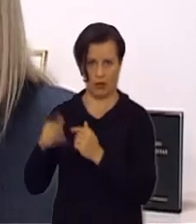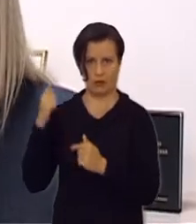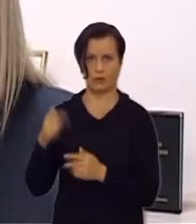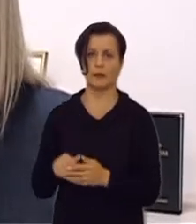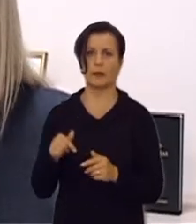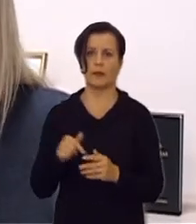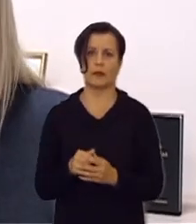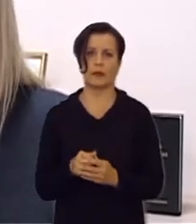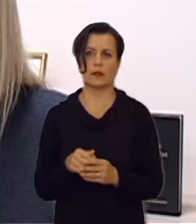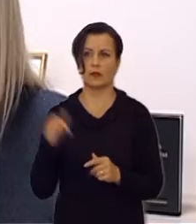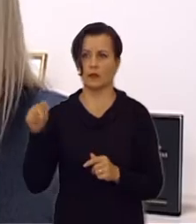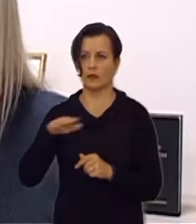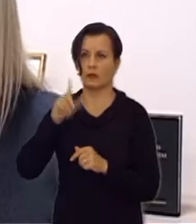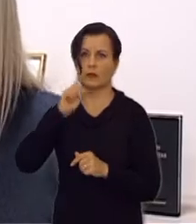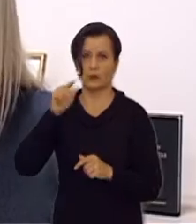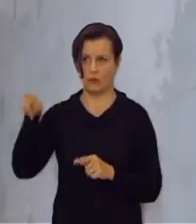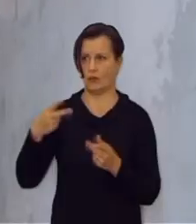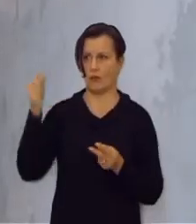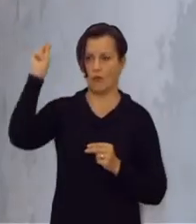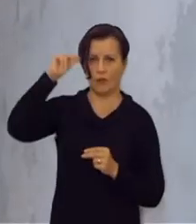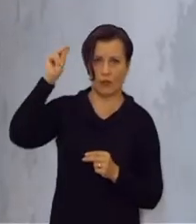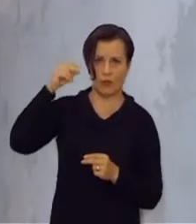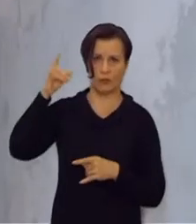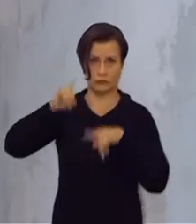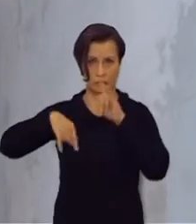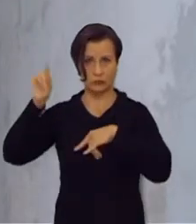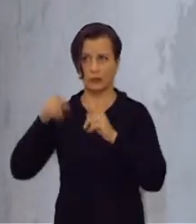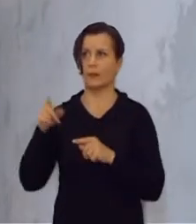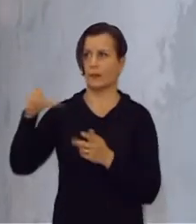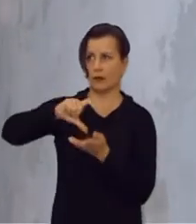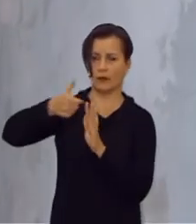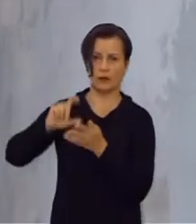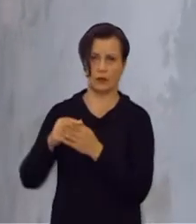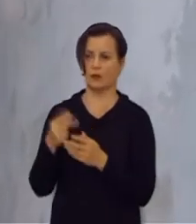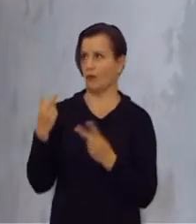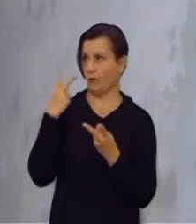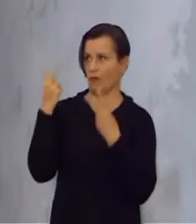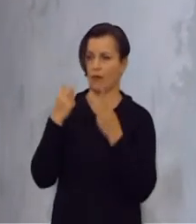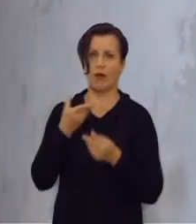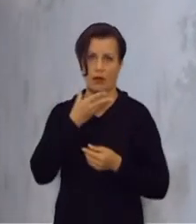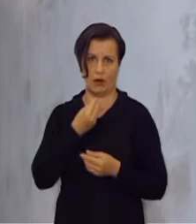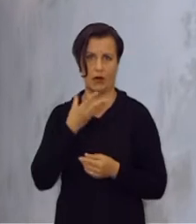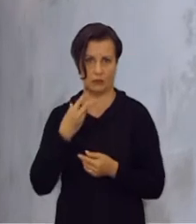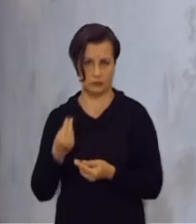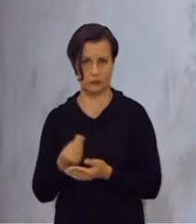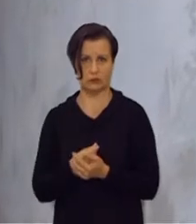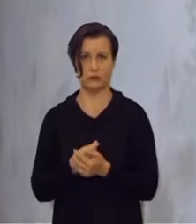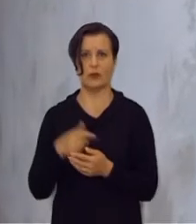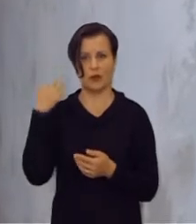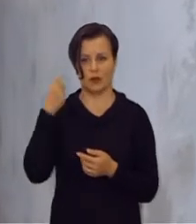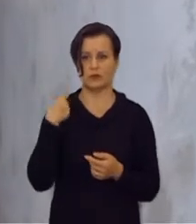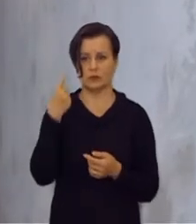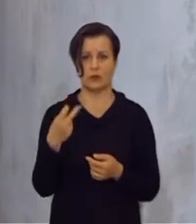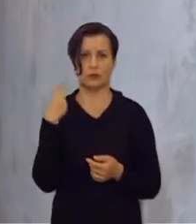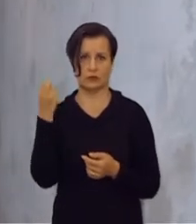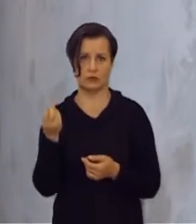pas mus operatyviai, nes praktikuojasi vaikinai, o dabar tas kambarys jau pradeda panešėti, vaizdas jau gražėja ir aš tikiuosi